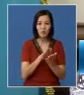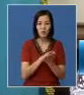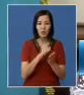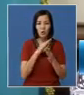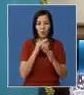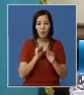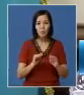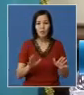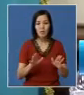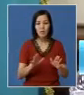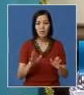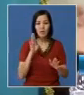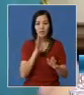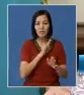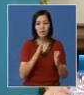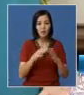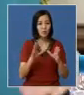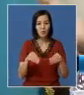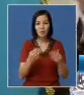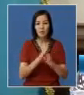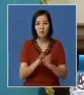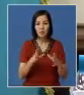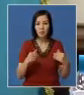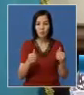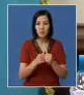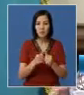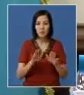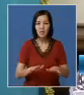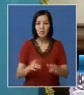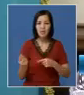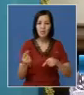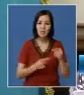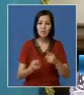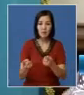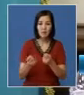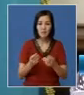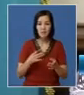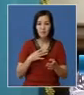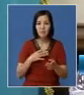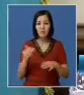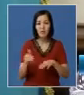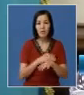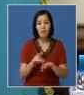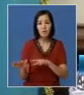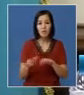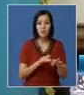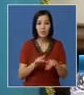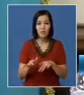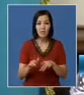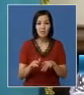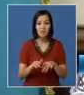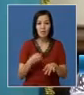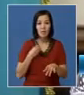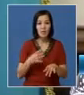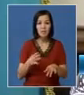жанұяларға берілмейді. Дегенмен мұндай отбасыларға көмектесу үшін жергілікті кәсіпкерлер тартамыз. Мәселен, осындай қайырымдылық шаралары негізінде Атымтай